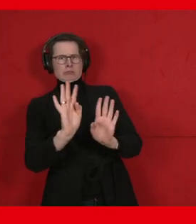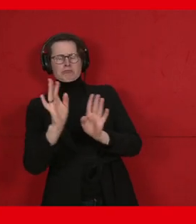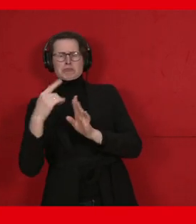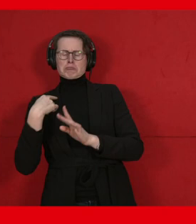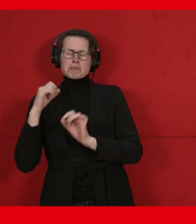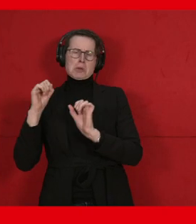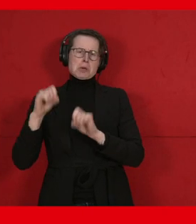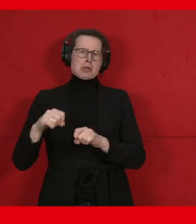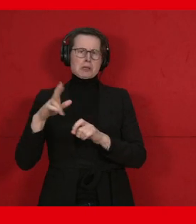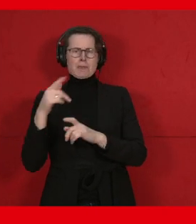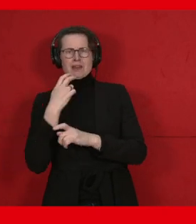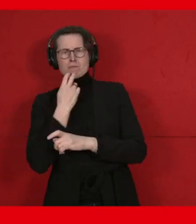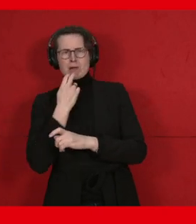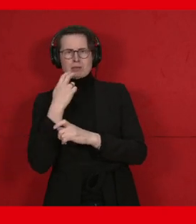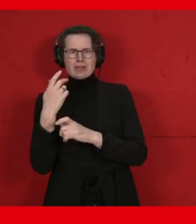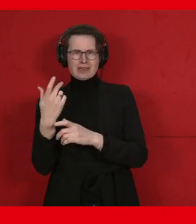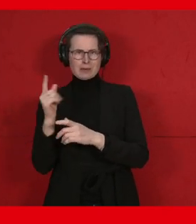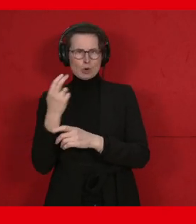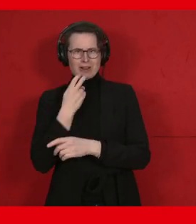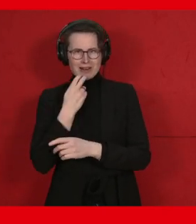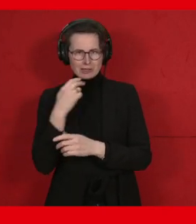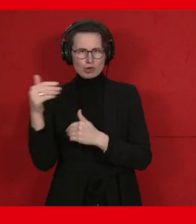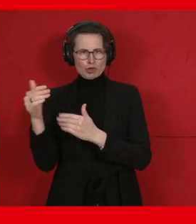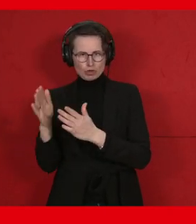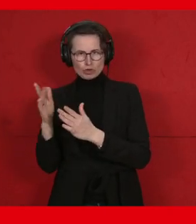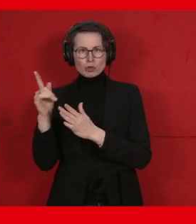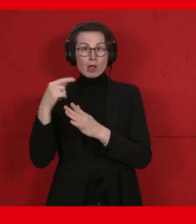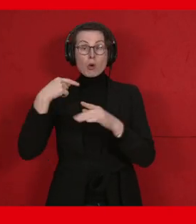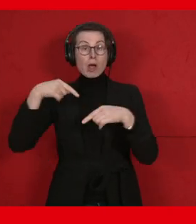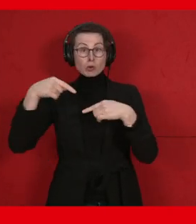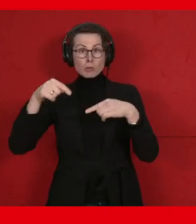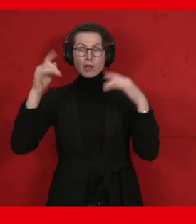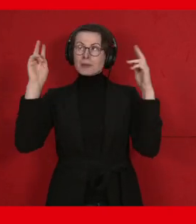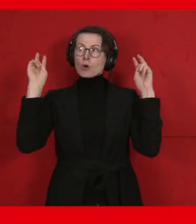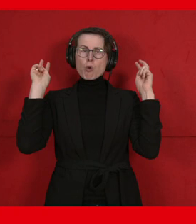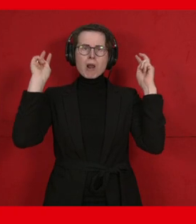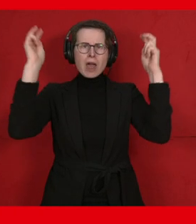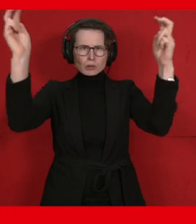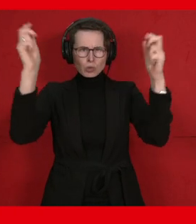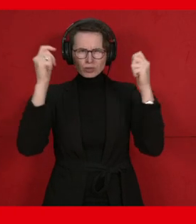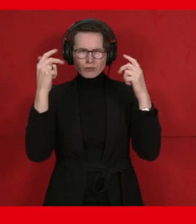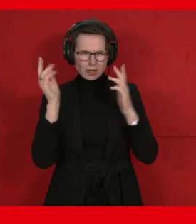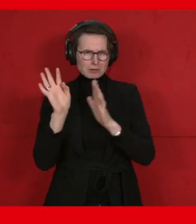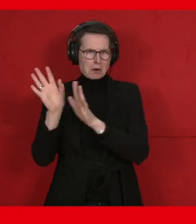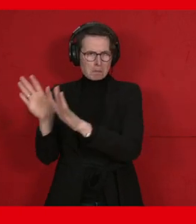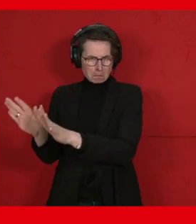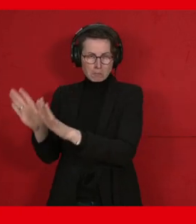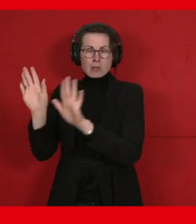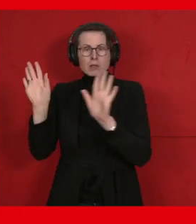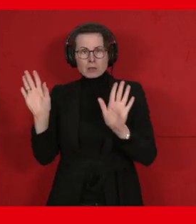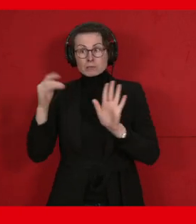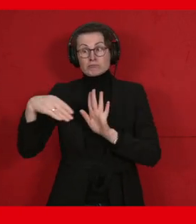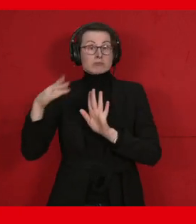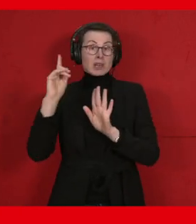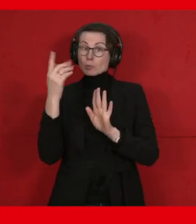alles zum großen Teil batterieelektrisch machen und wollen auch die Autobahnen mit Oberleitungen versehen. Da müssen wir natürlich irgendwann auch zu